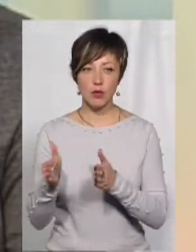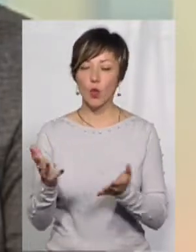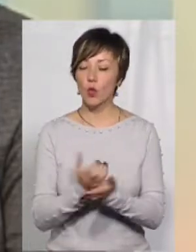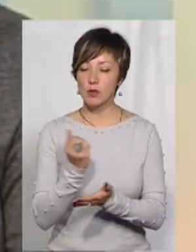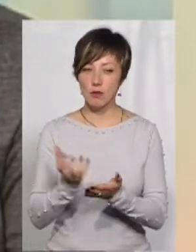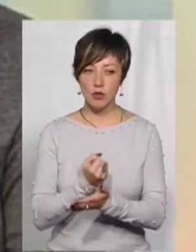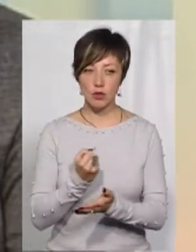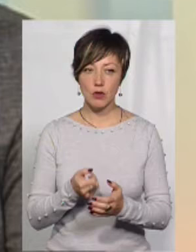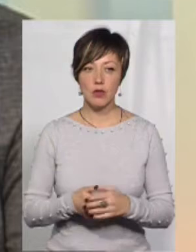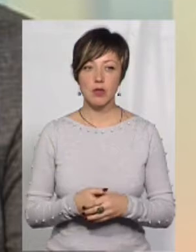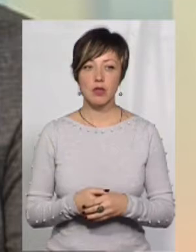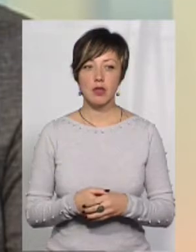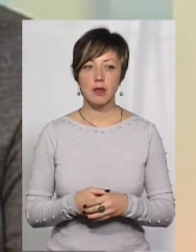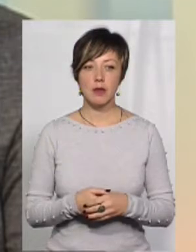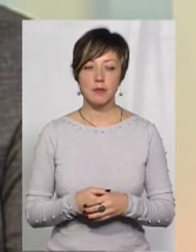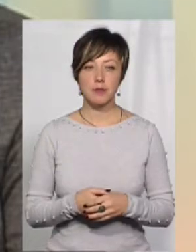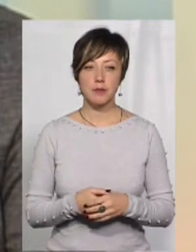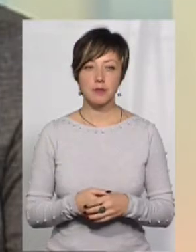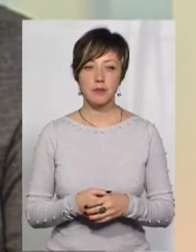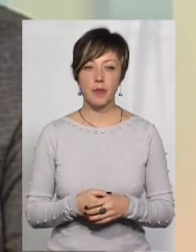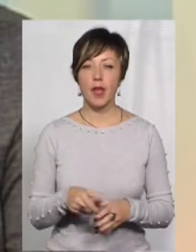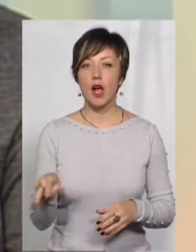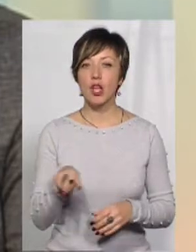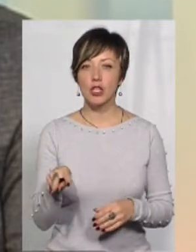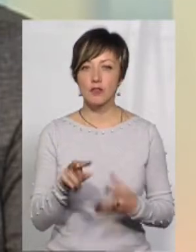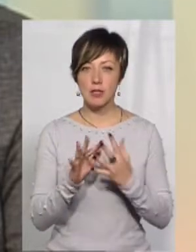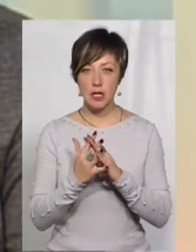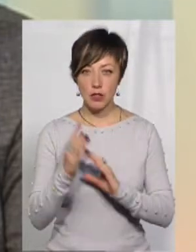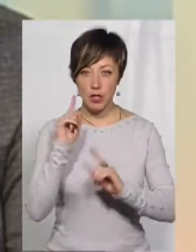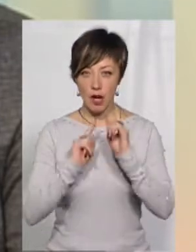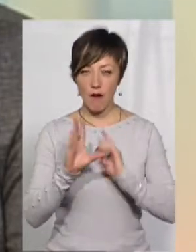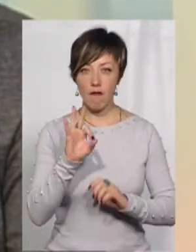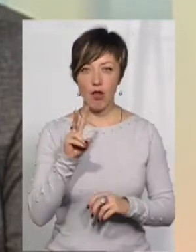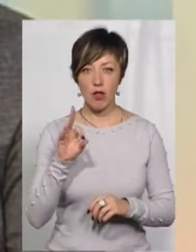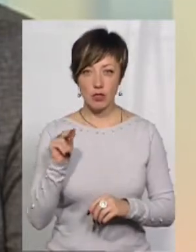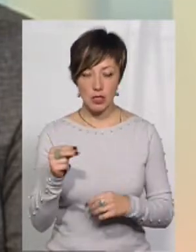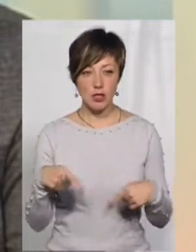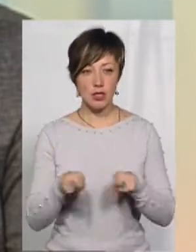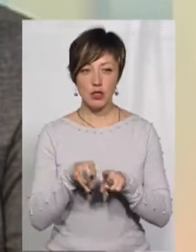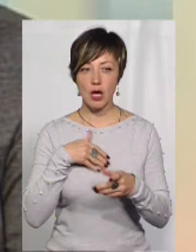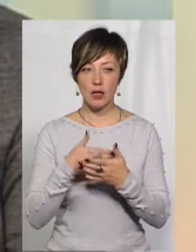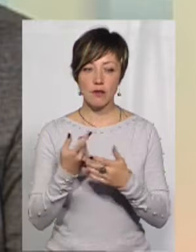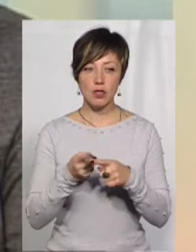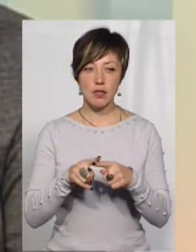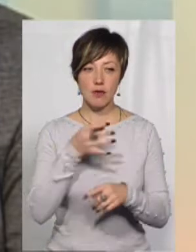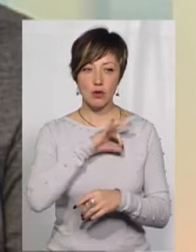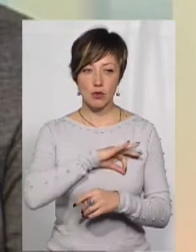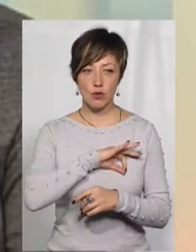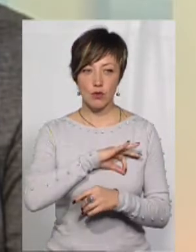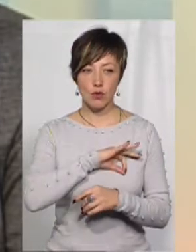досить успішно ці проекти. Летичівська селищна рада, Волочиська теж дуже активно це